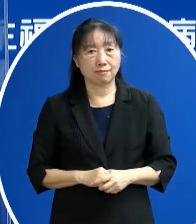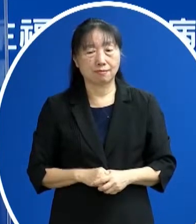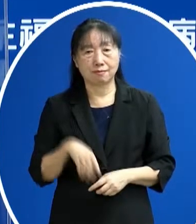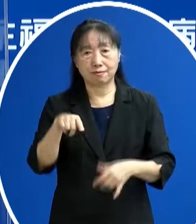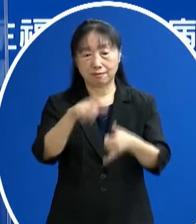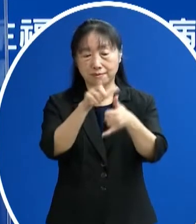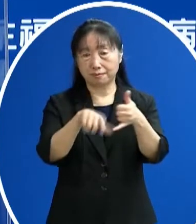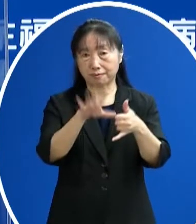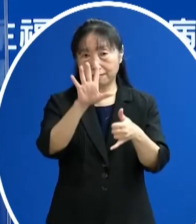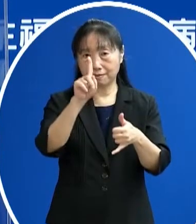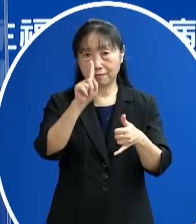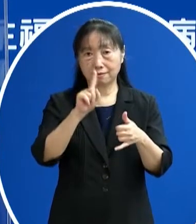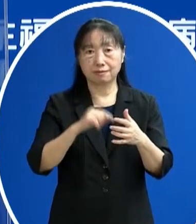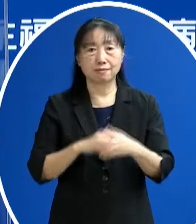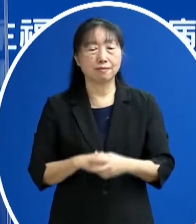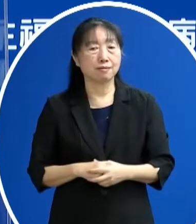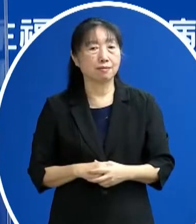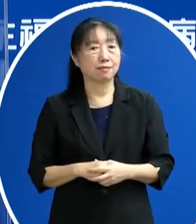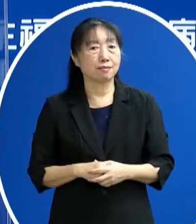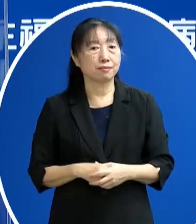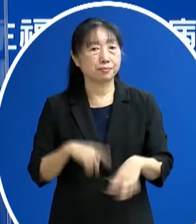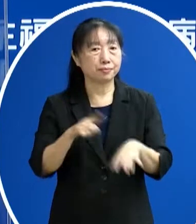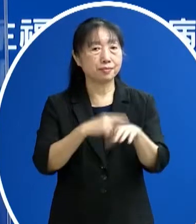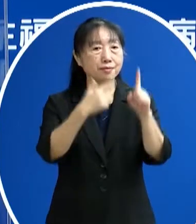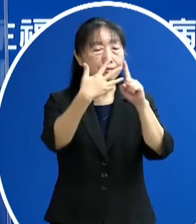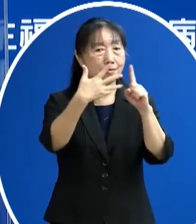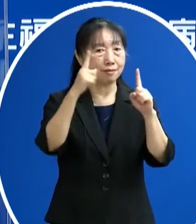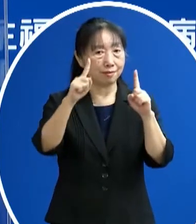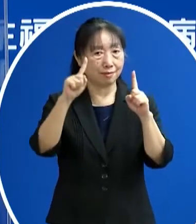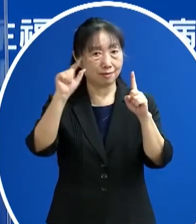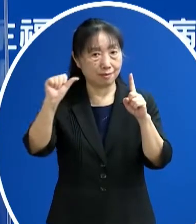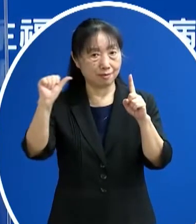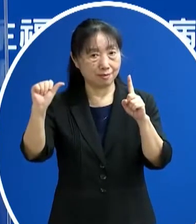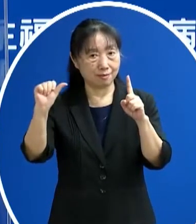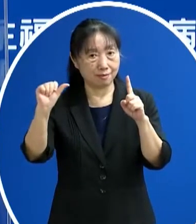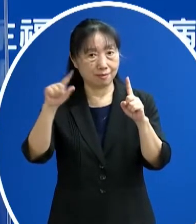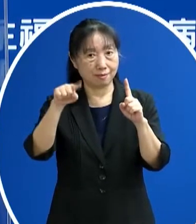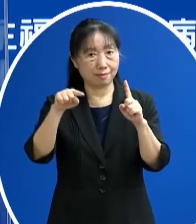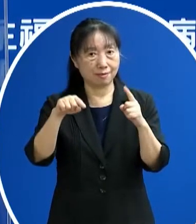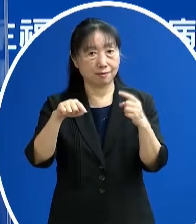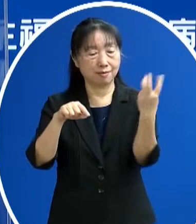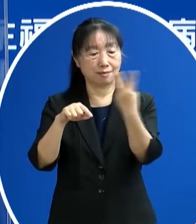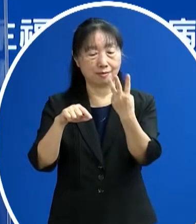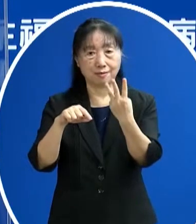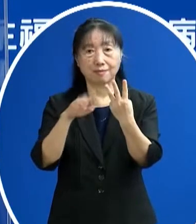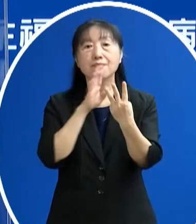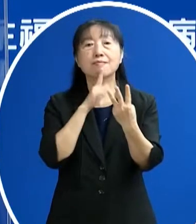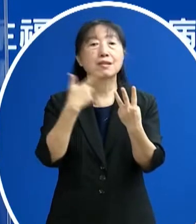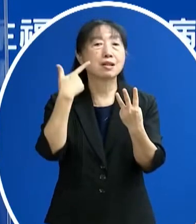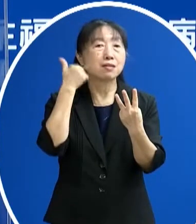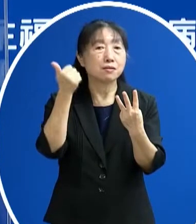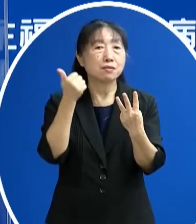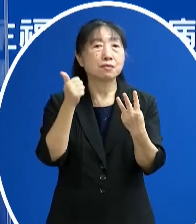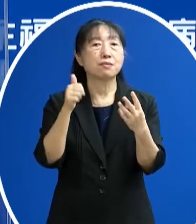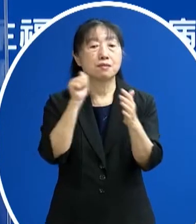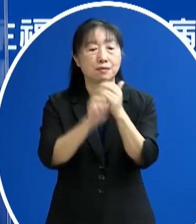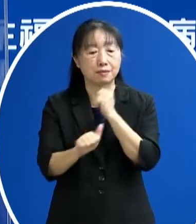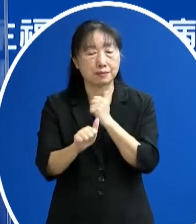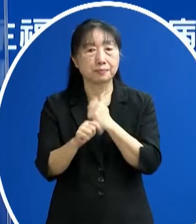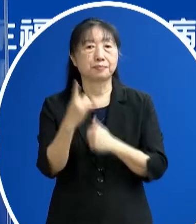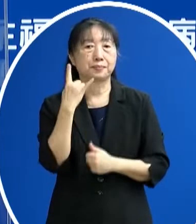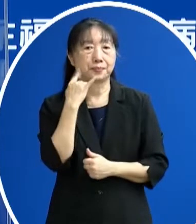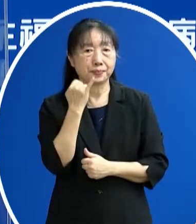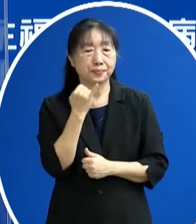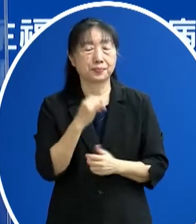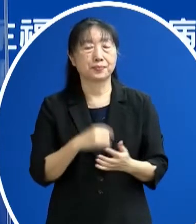一例哈相关的，从这个18155哈这三个哦父子母，哦这